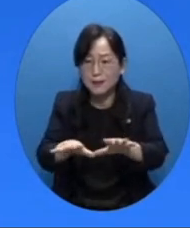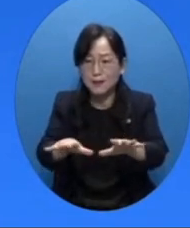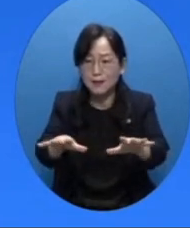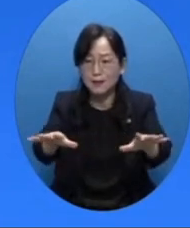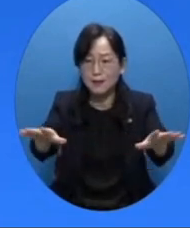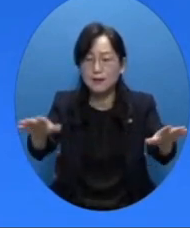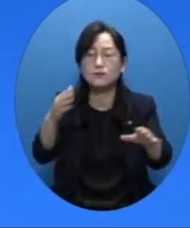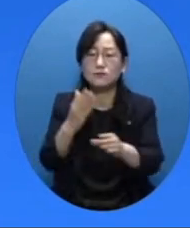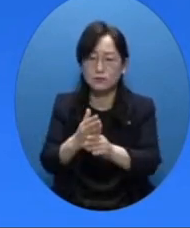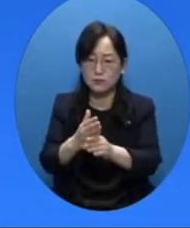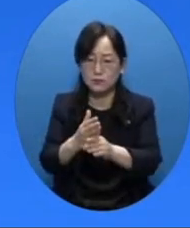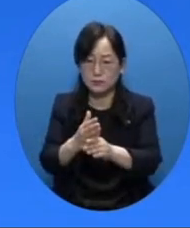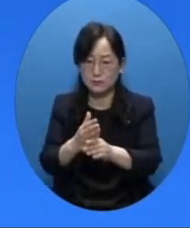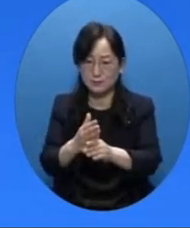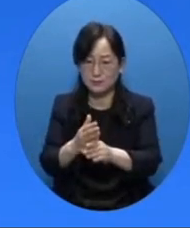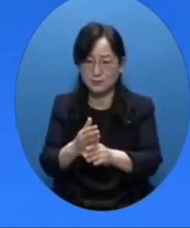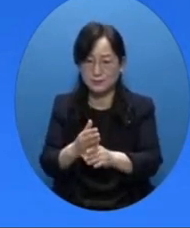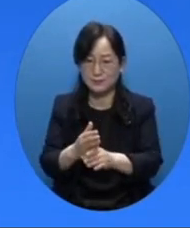전하고 있는데